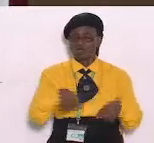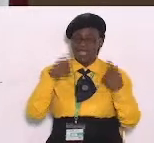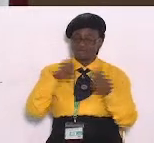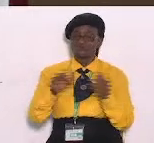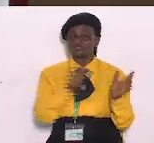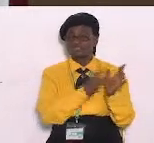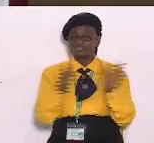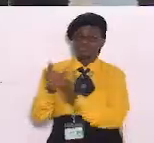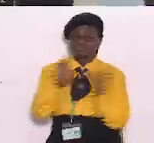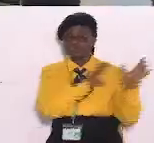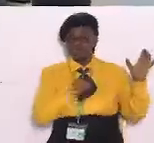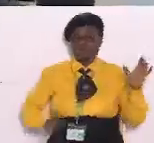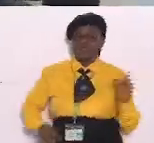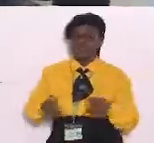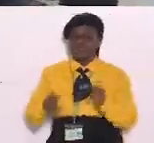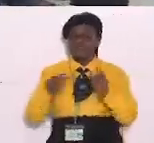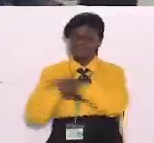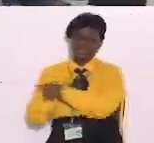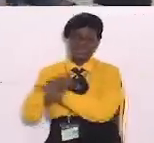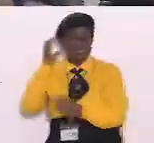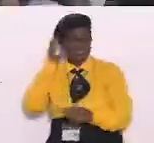vie à Jésus Crist